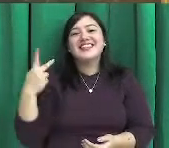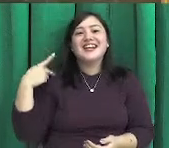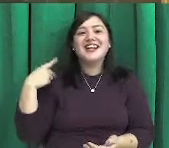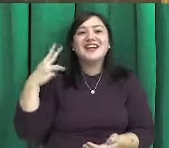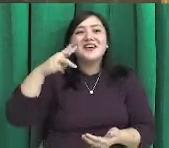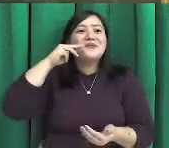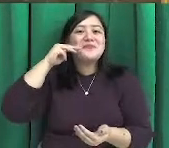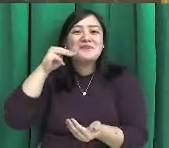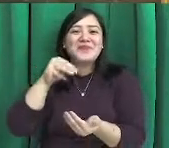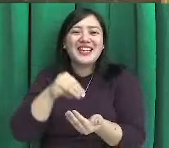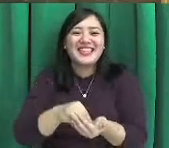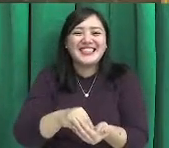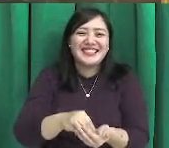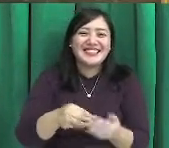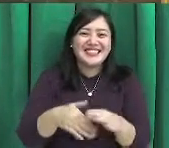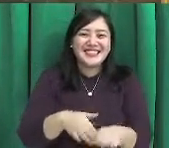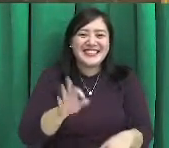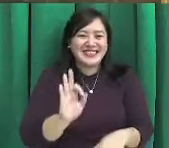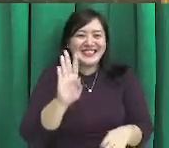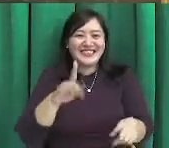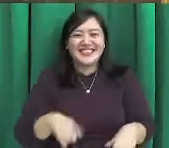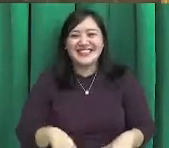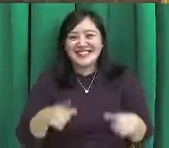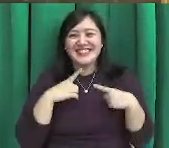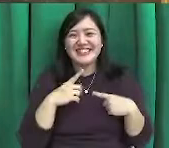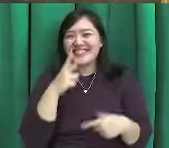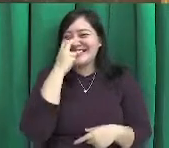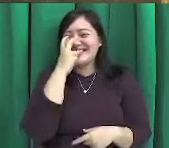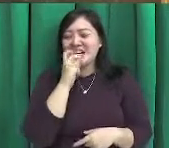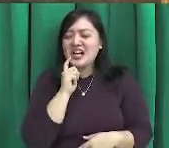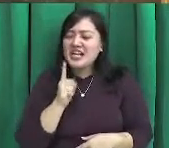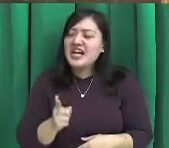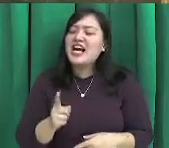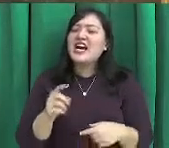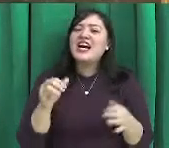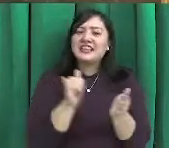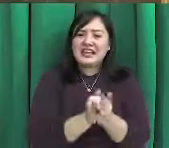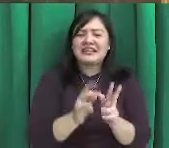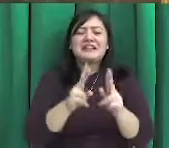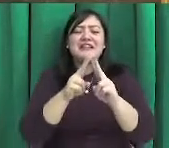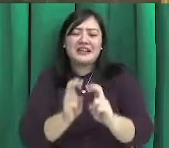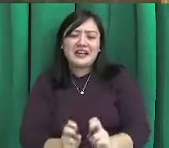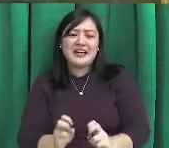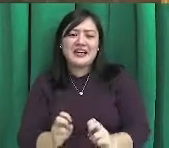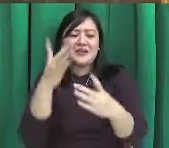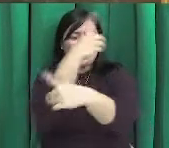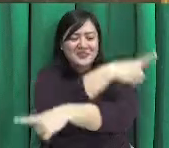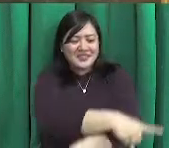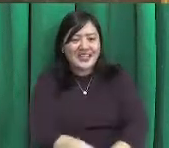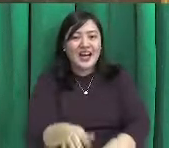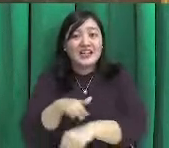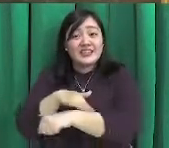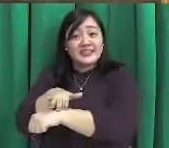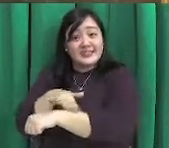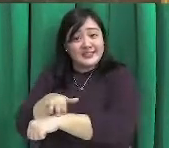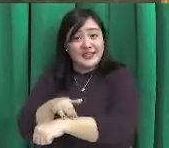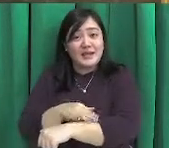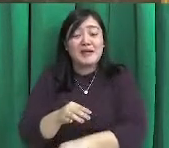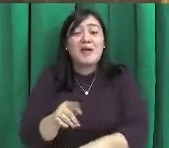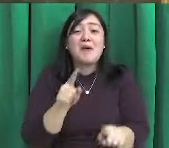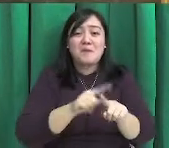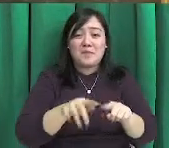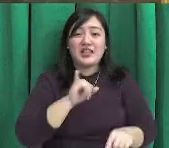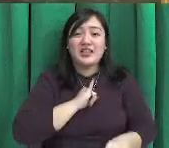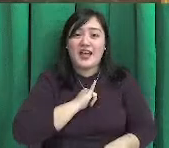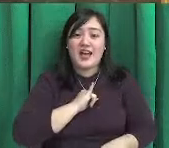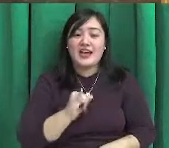magmahal ay hanggang libingan. Alaga naman. Sana all. Ito sir, gusto ko rin ikwento. Kasi natuwa ako sa